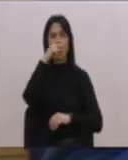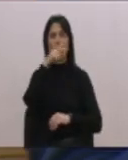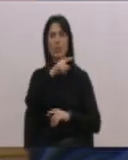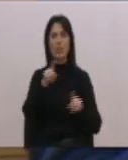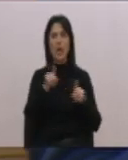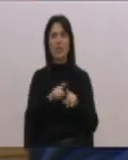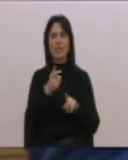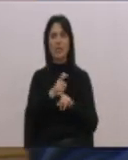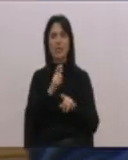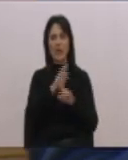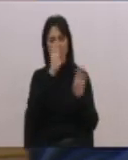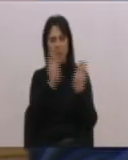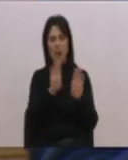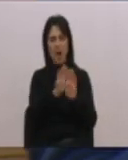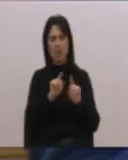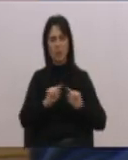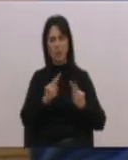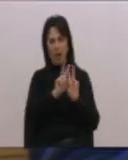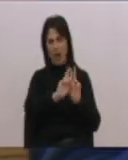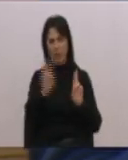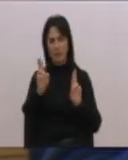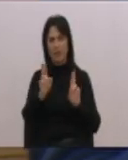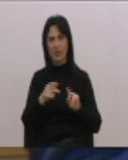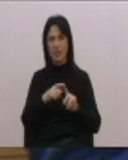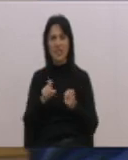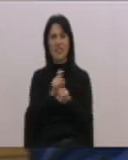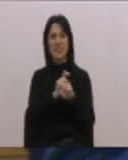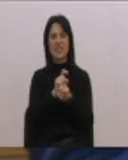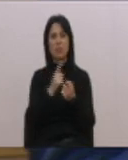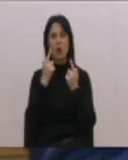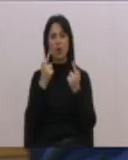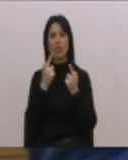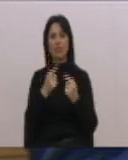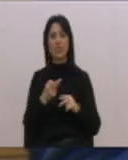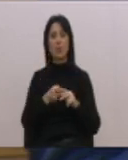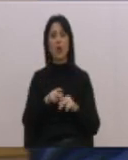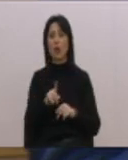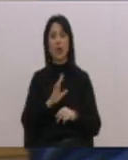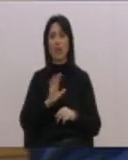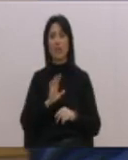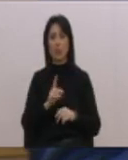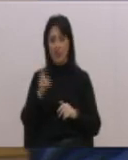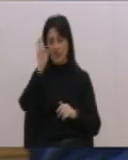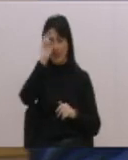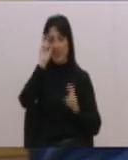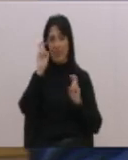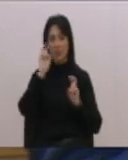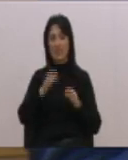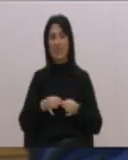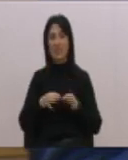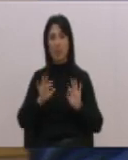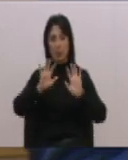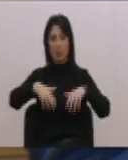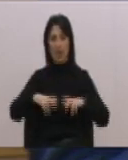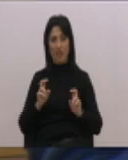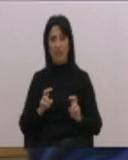ასე ძალიან გავხართ პროპაგანდით, დიდი სიბოროტე იყო არამხოლოდ იმით, რომ სახელმწიფოებრივი თავისუფლება